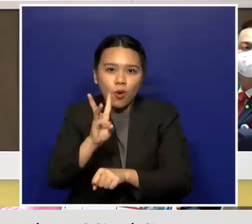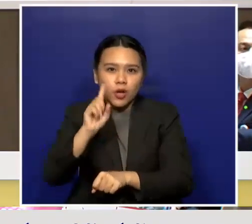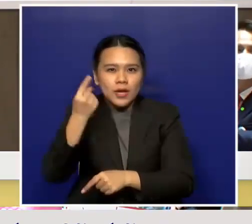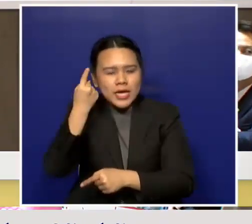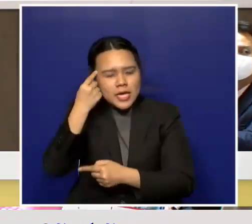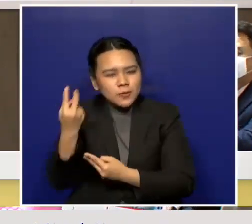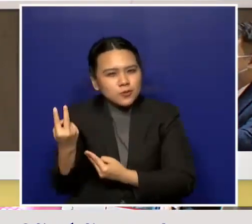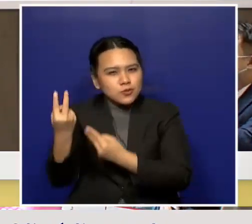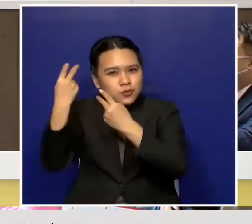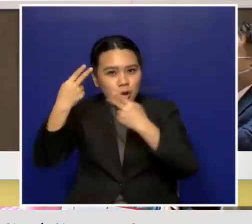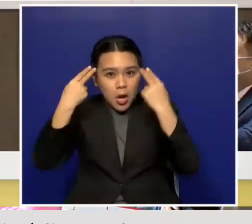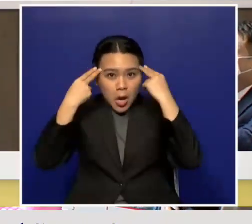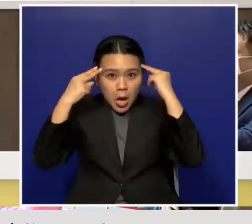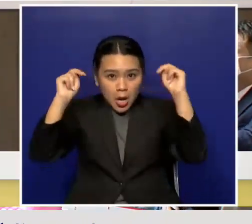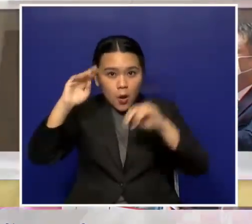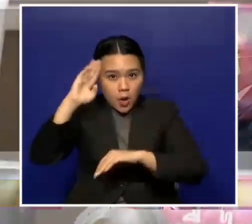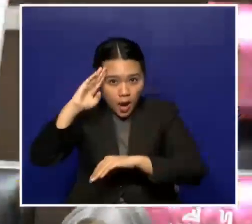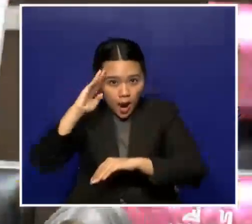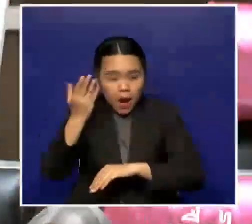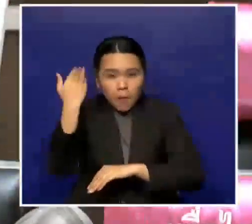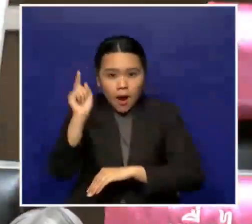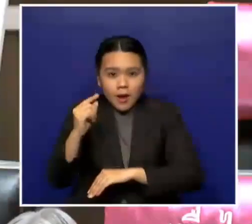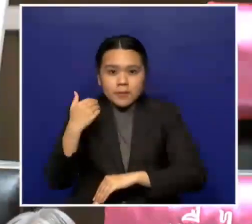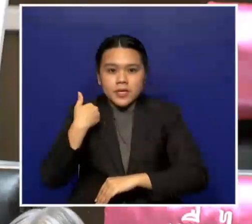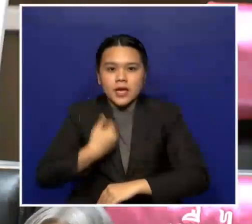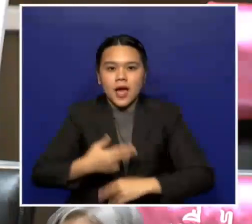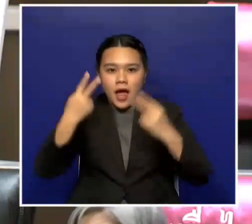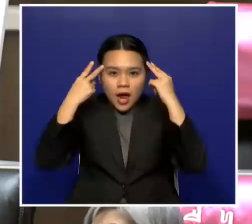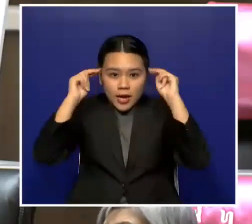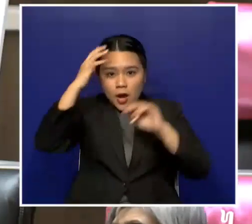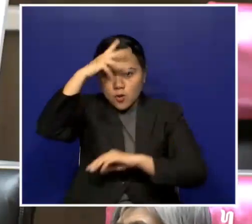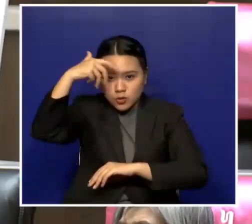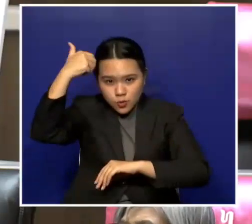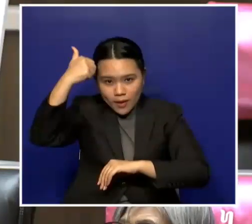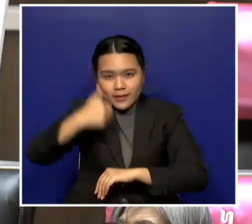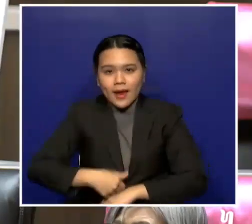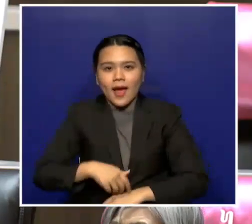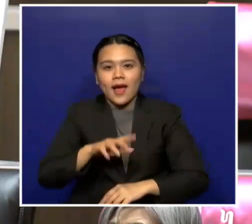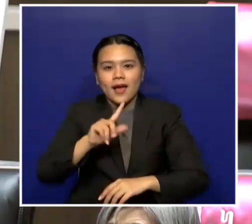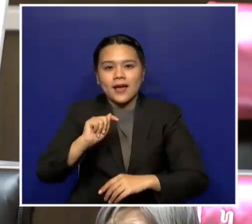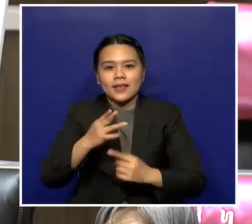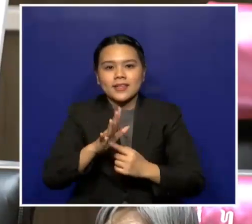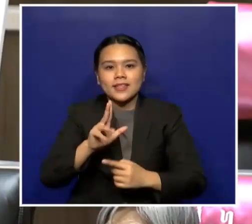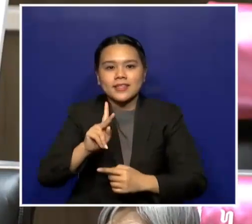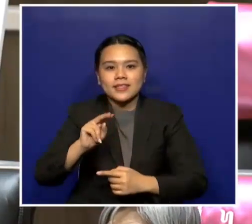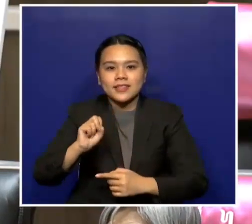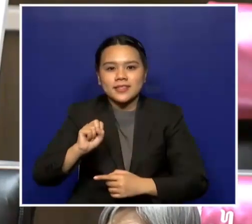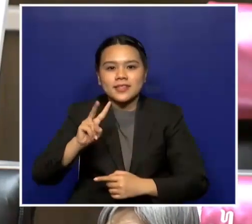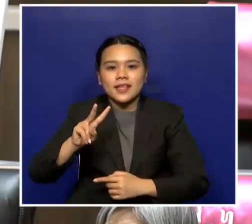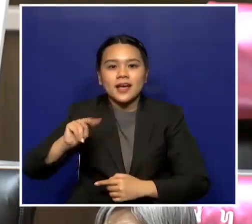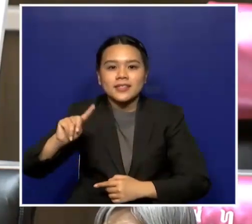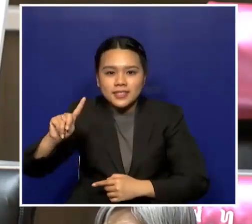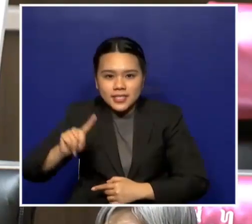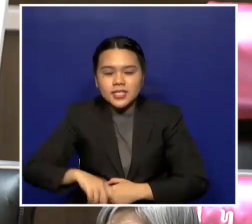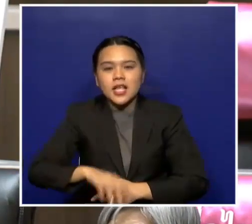นขออนุญาตเอ่ยนามนายกทักษิณนะผ่านท่านพลเอกสุรจุฬานนท์ท่านนายกสมัครนายกสมชายน